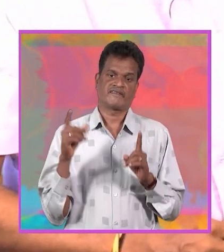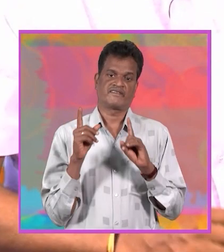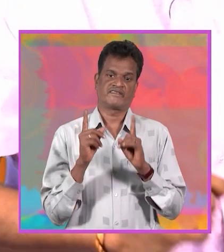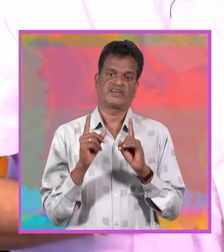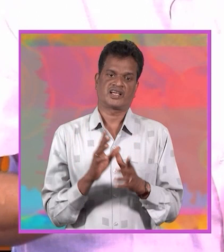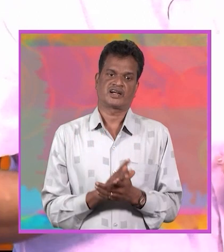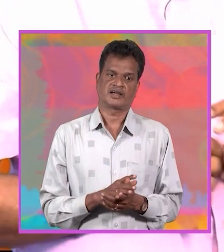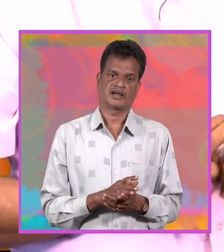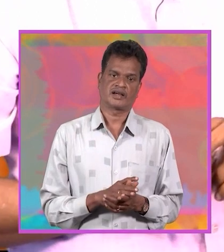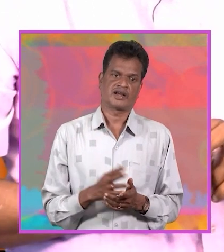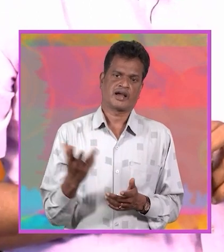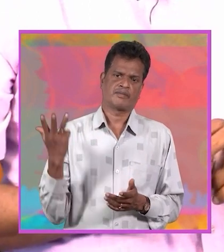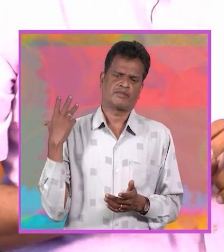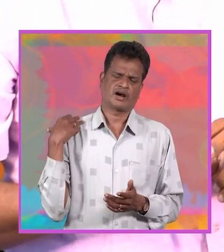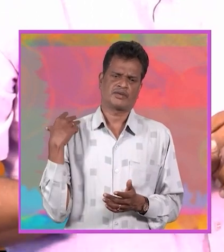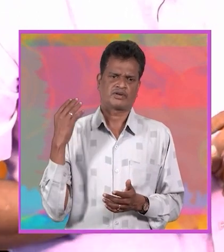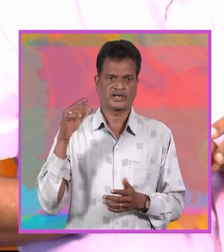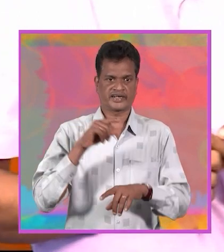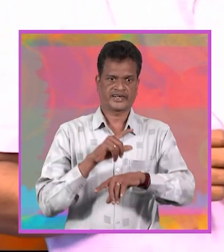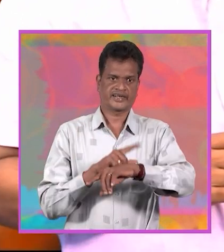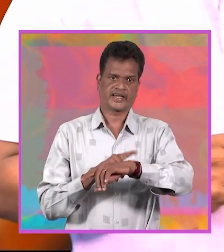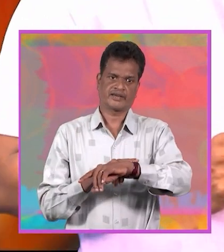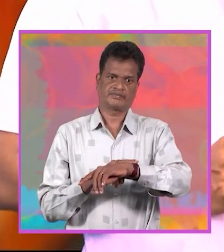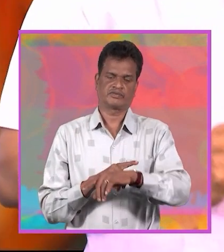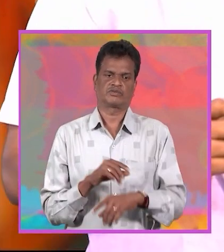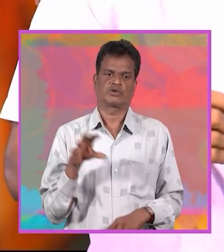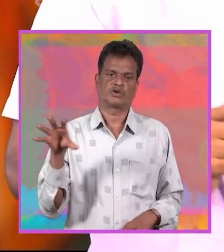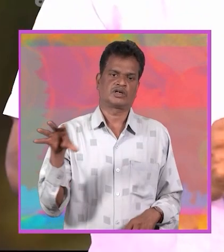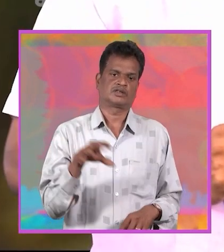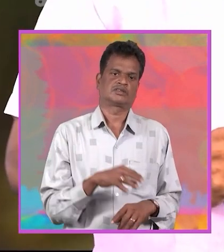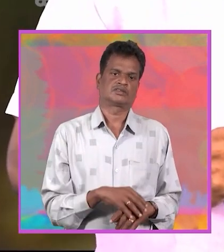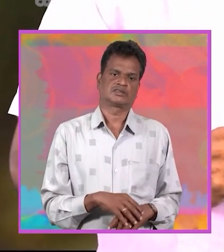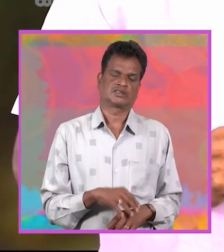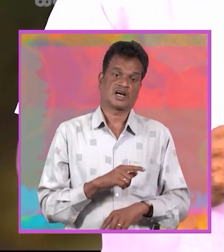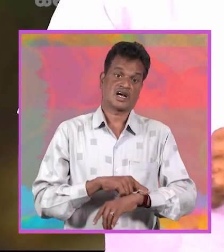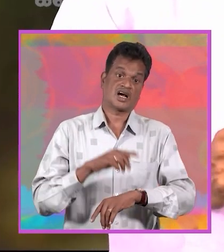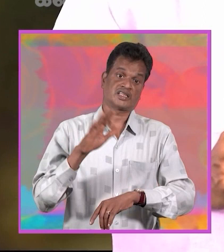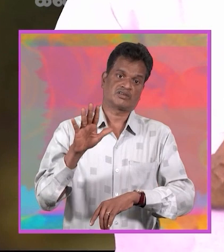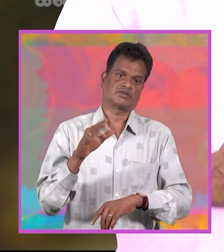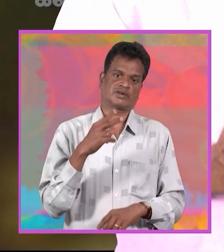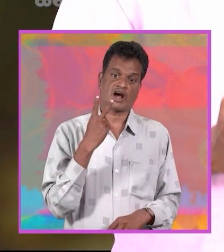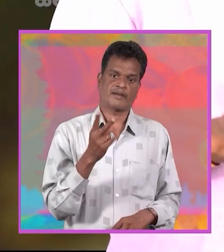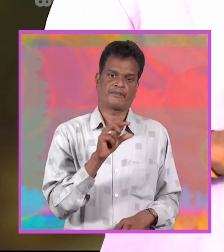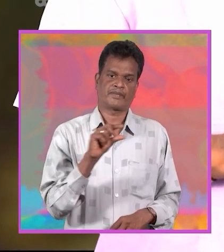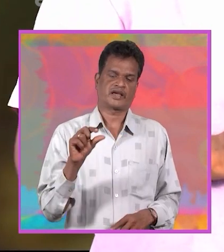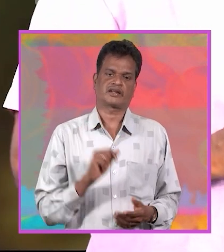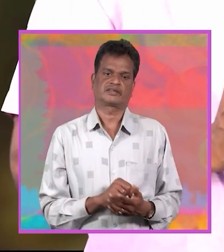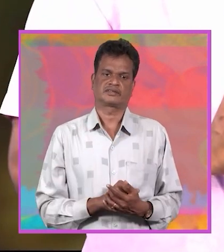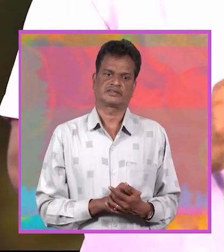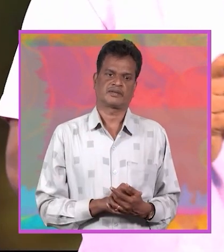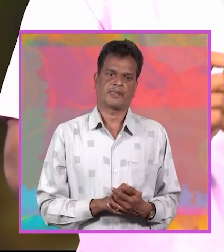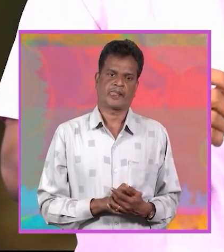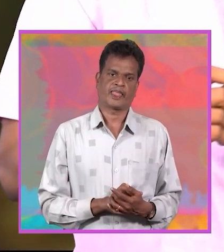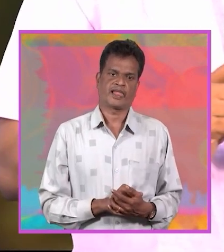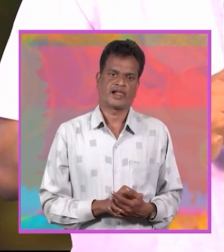மாலை என்பது ஒரு நேரத்தை குறிக்கும், ஒரு பொழுதை குறிக்கும். காலத்தை குறிப்பதால் காலப்பெயர்.